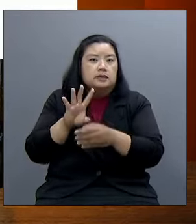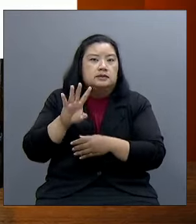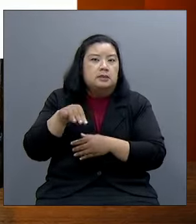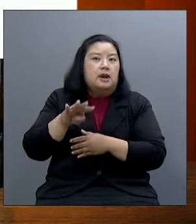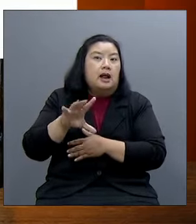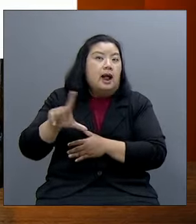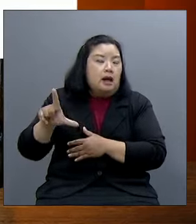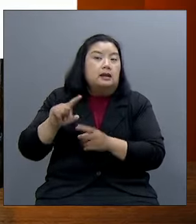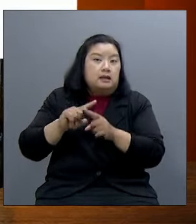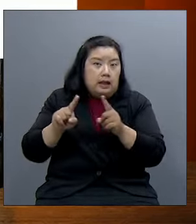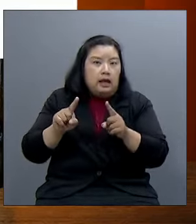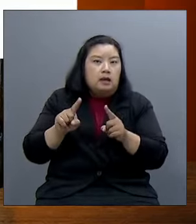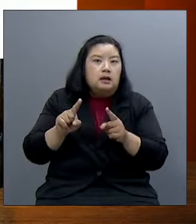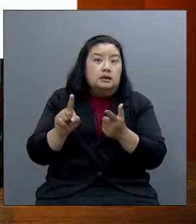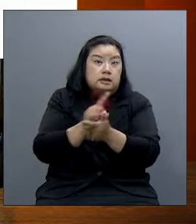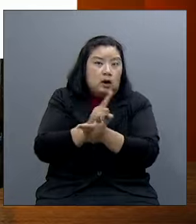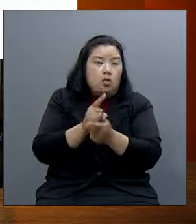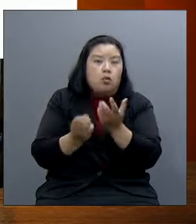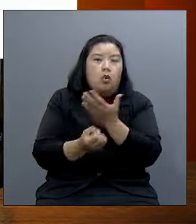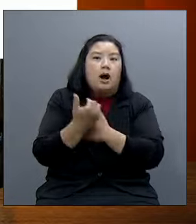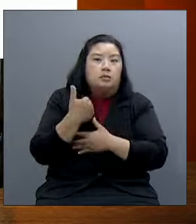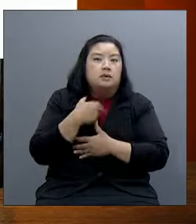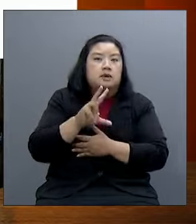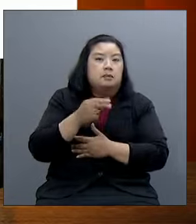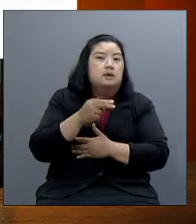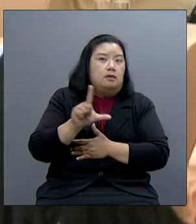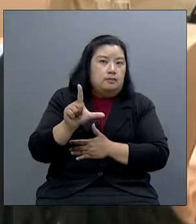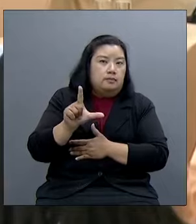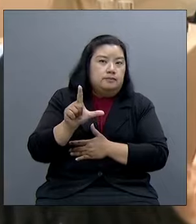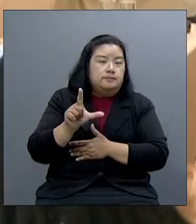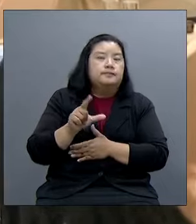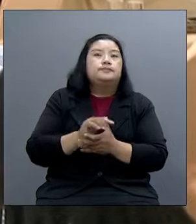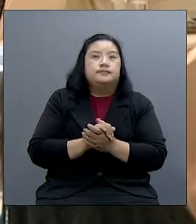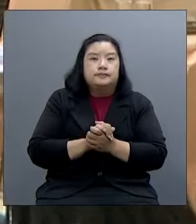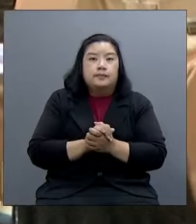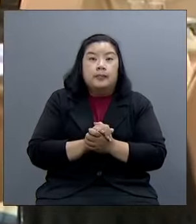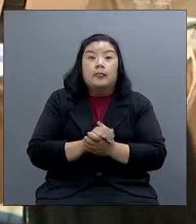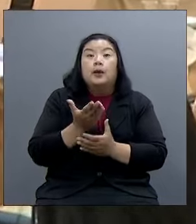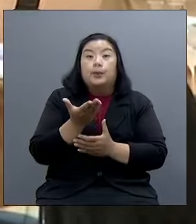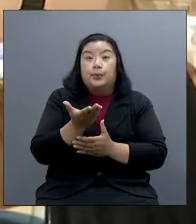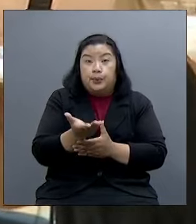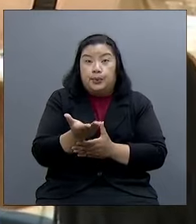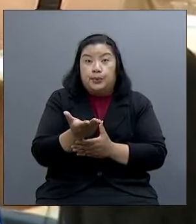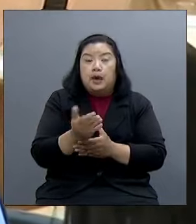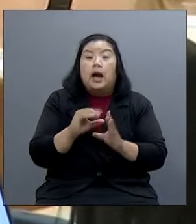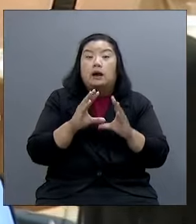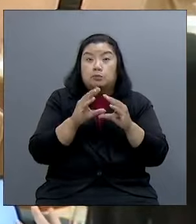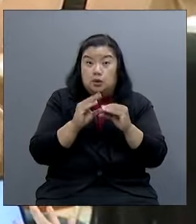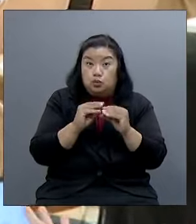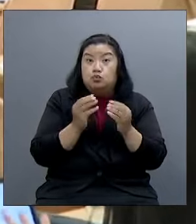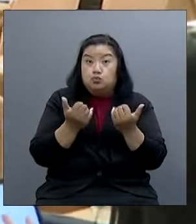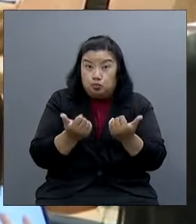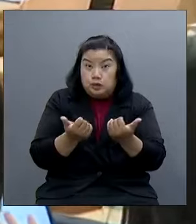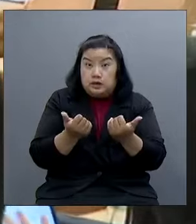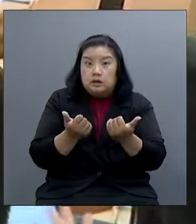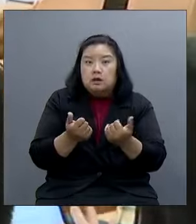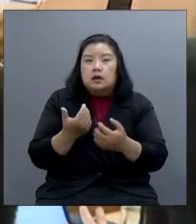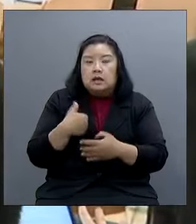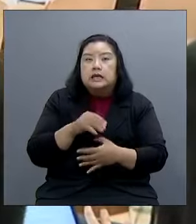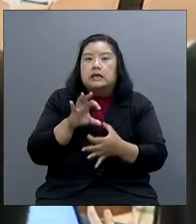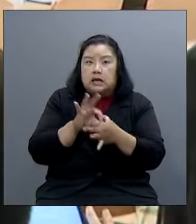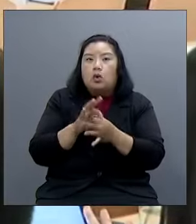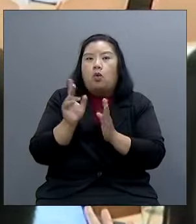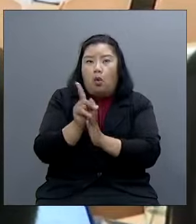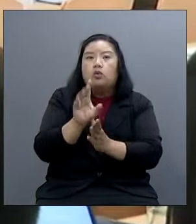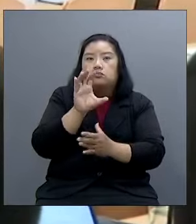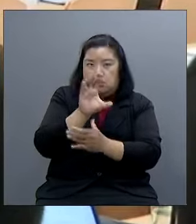ะเพิ่มขึ้นราวๆ 30,000 ล้านบาทค่ะวันนี้นะคะในเวทีสัมมนาสาธารณะควบคุมเครื่องดื่มแอลกอฮอล์จุดส